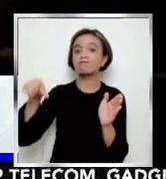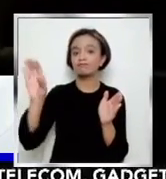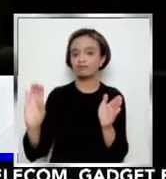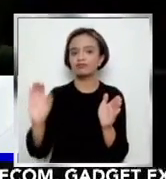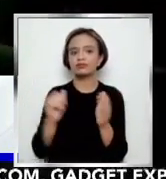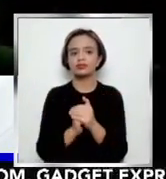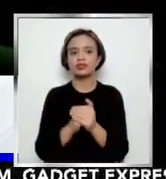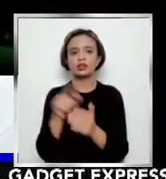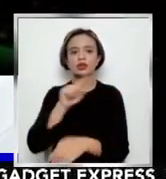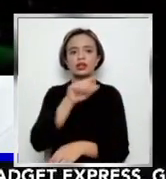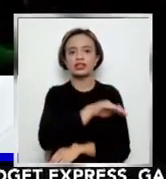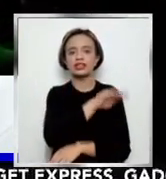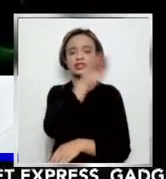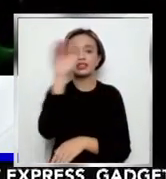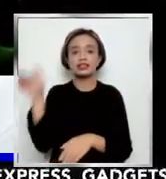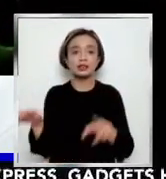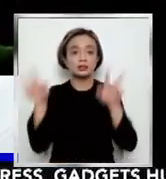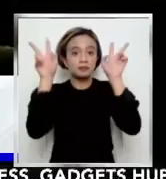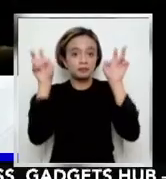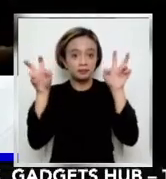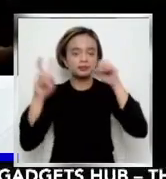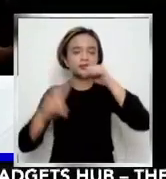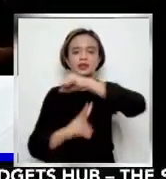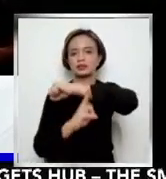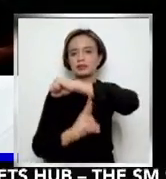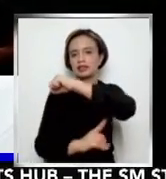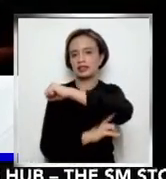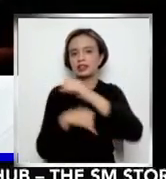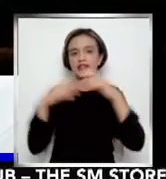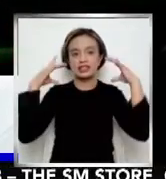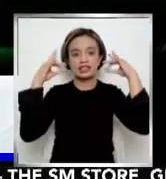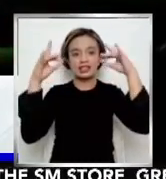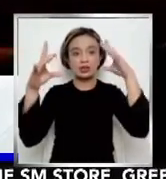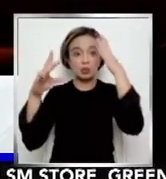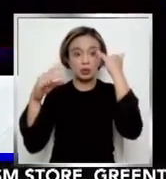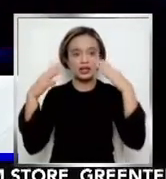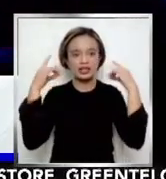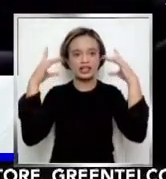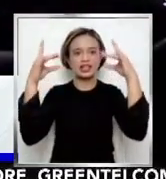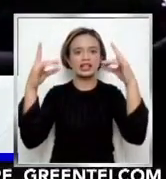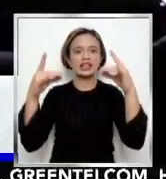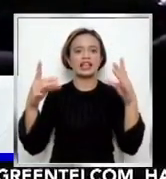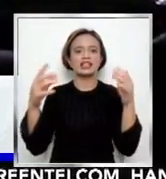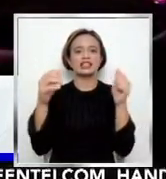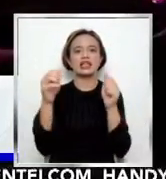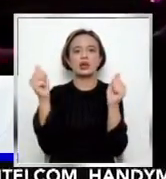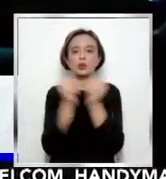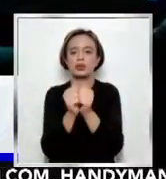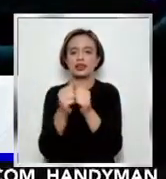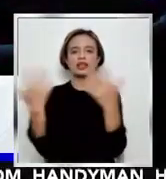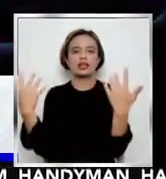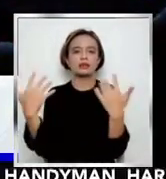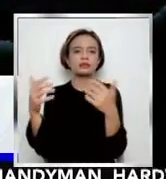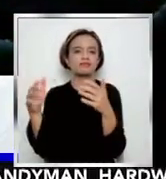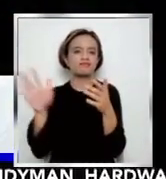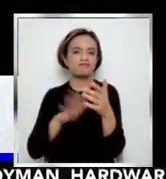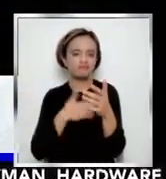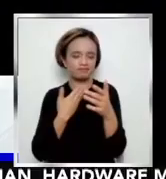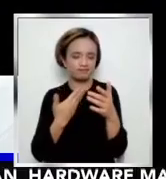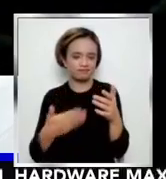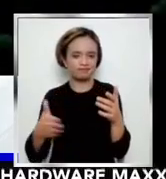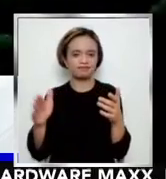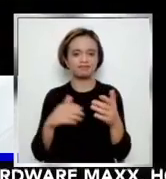na binansagan ngayong Bridge of Lights dahil sa mga ilaw na tila sumasayaw sa saliw ng musika.